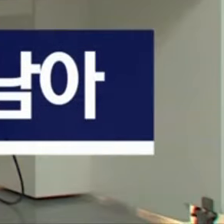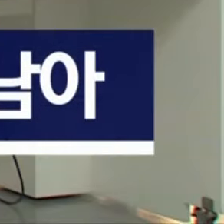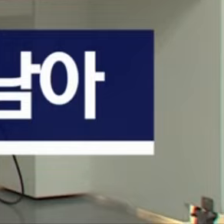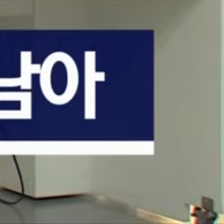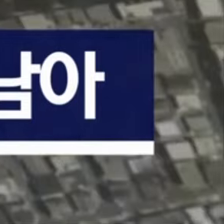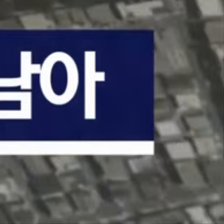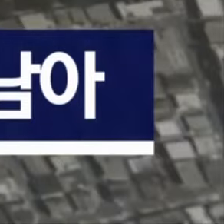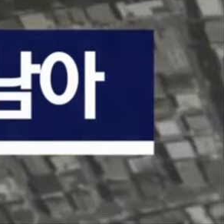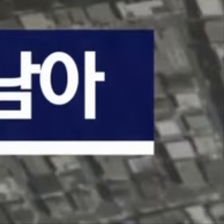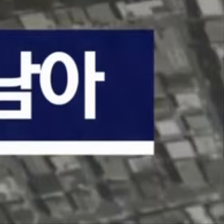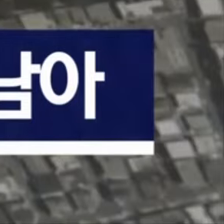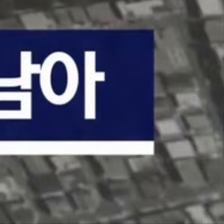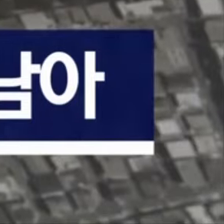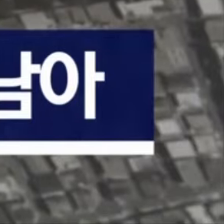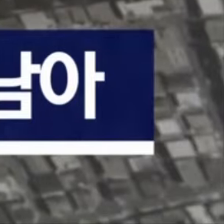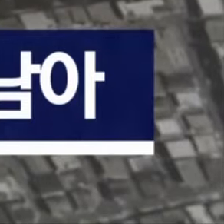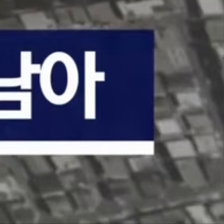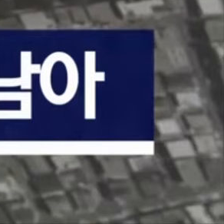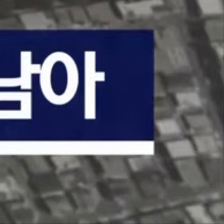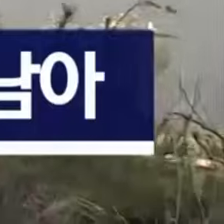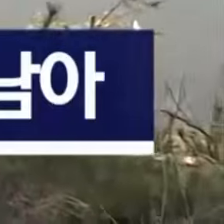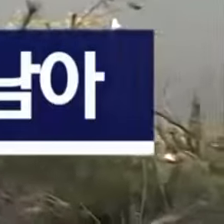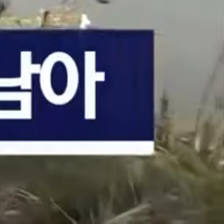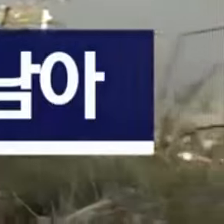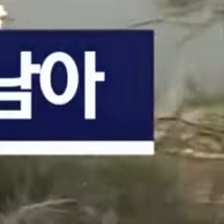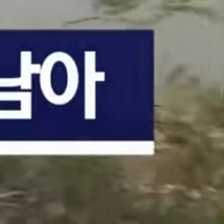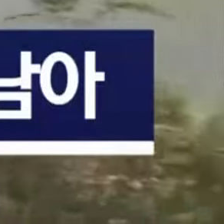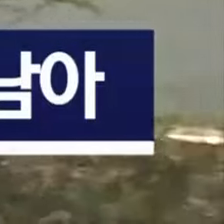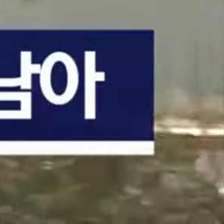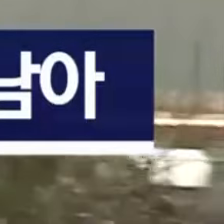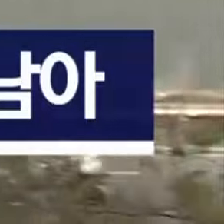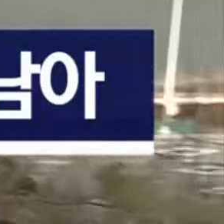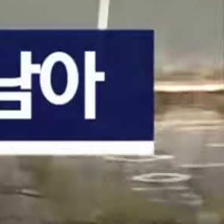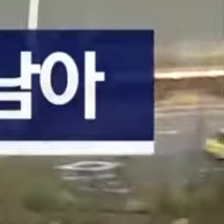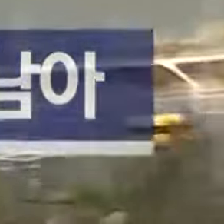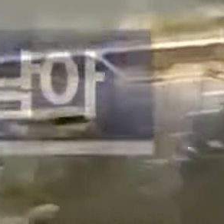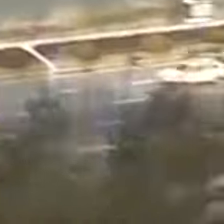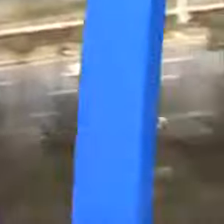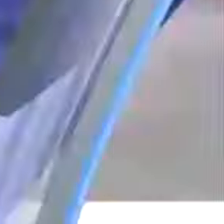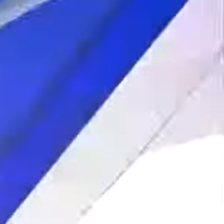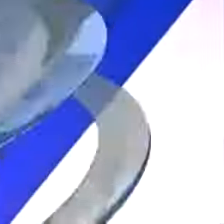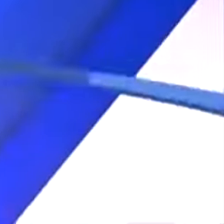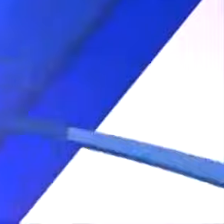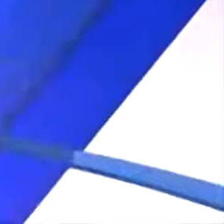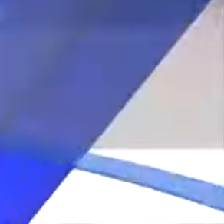대한 광주시와 사업자 간 협상도 무난한 것으로 보여 사업에 속도가 붙을 전망입니다.